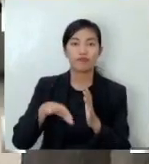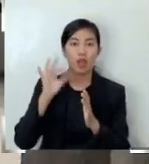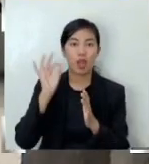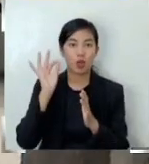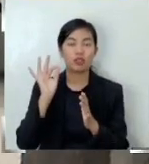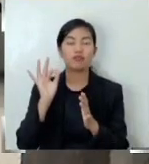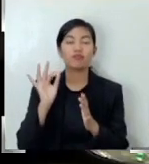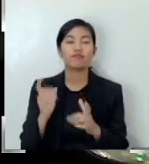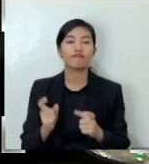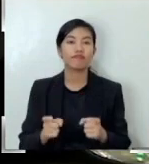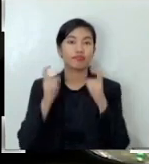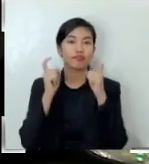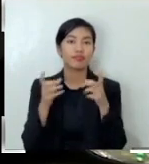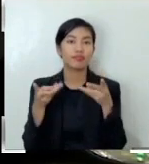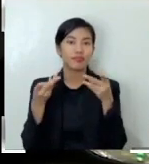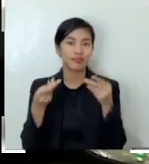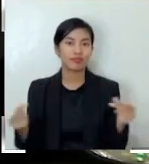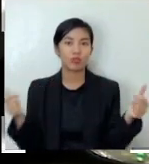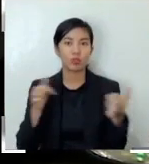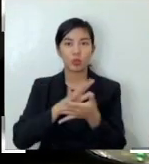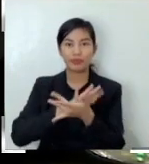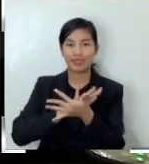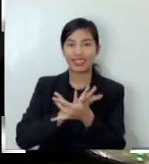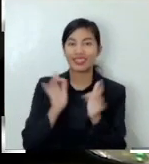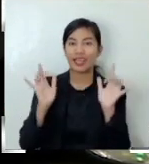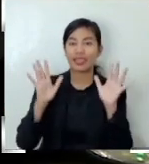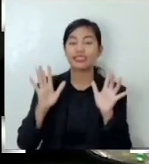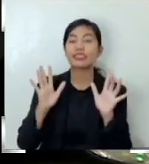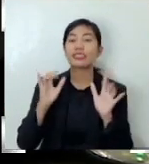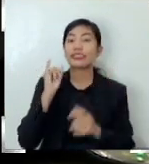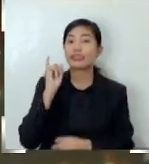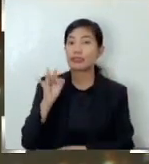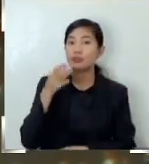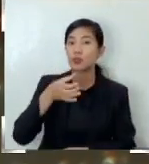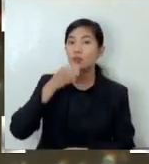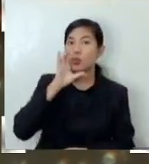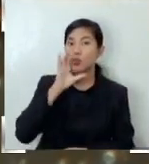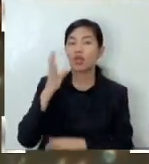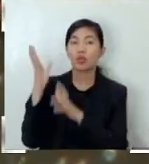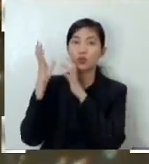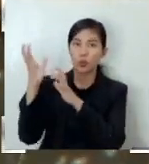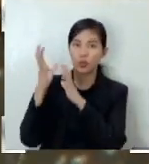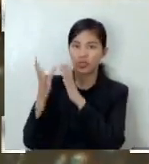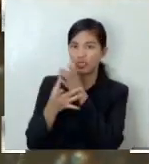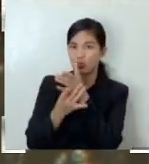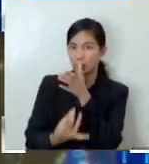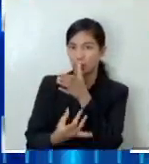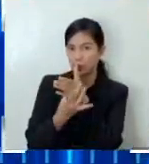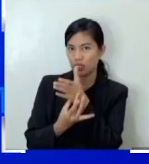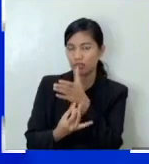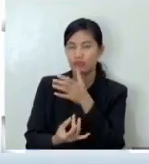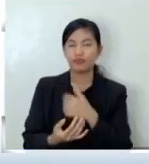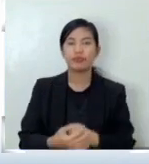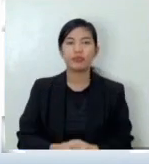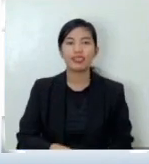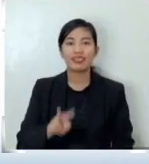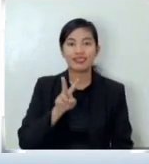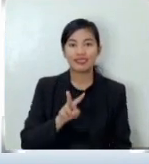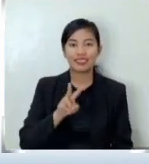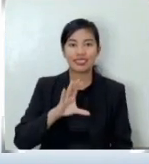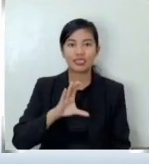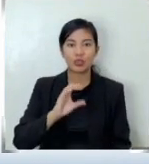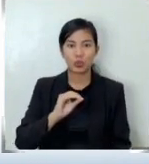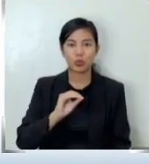mild COVID patients matapos painumin ng virgin coconut oil o VCO. VCO can be